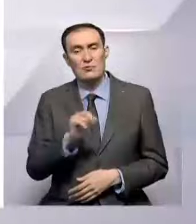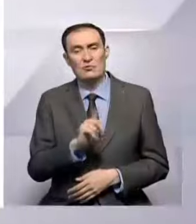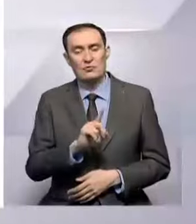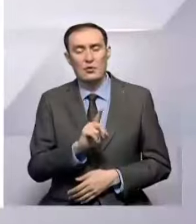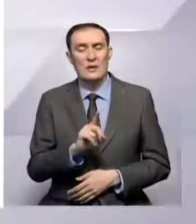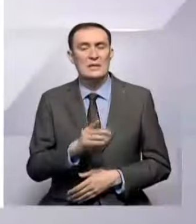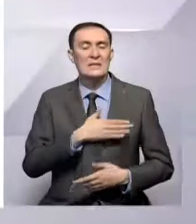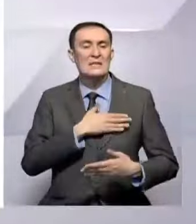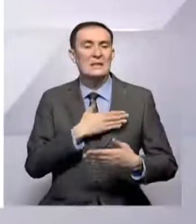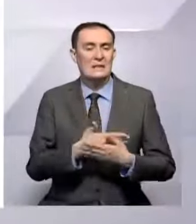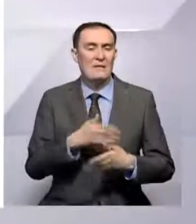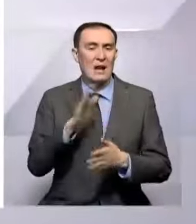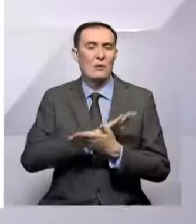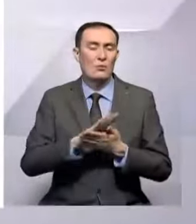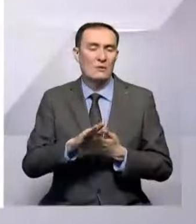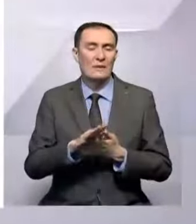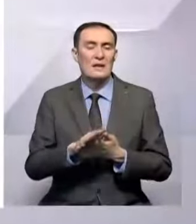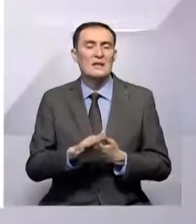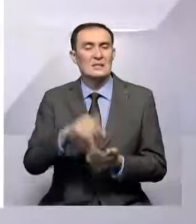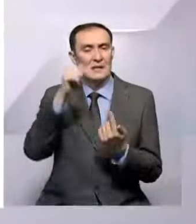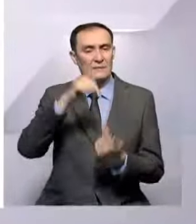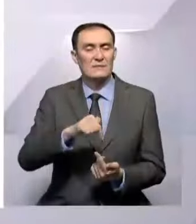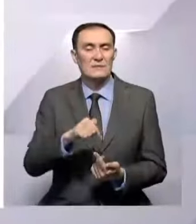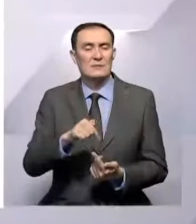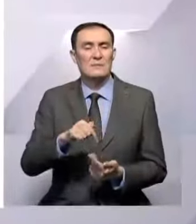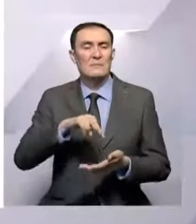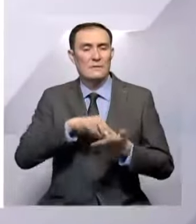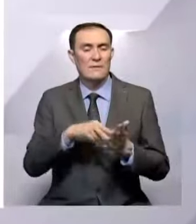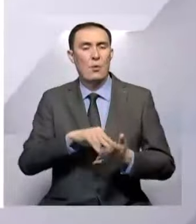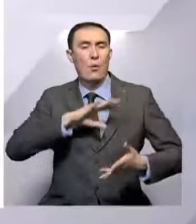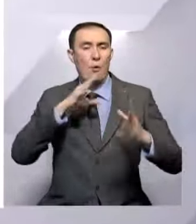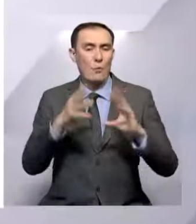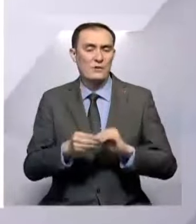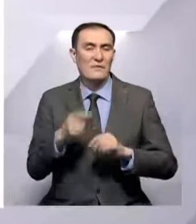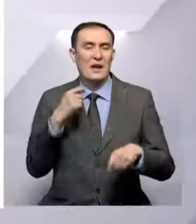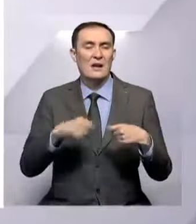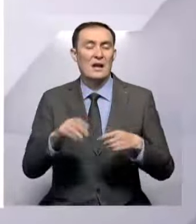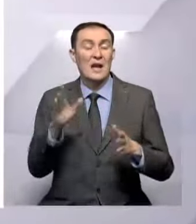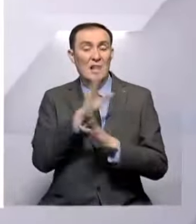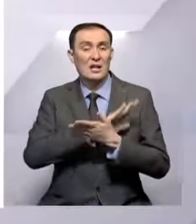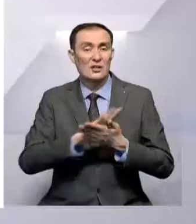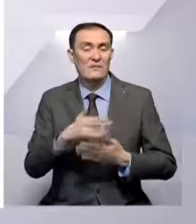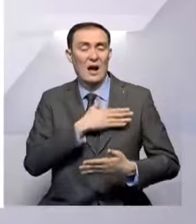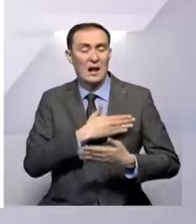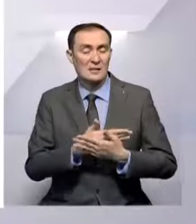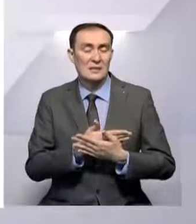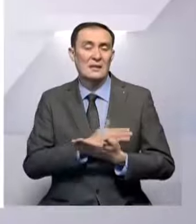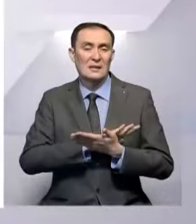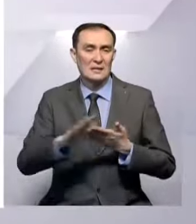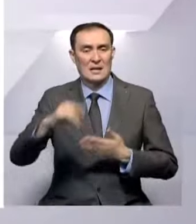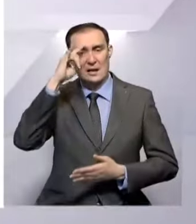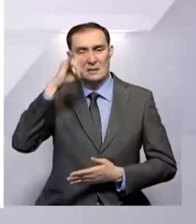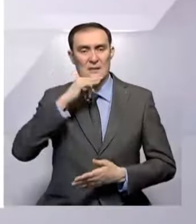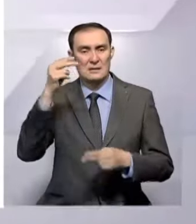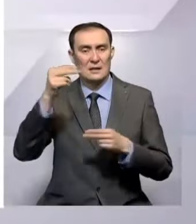на то что инициативы эколога перекликаются с идеологией общенациональной экологической акции таза